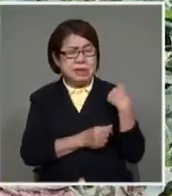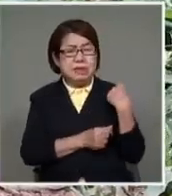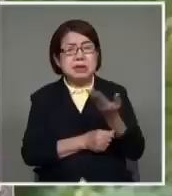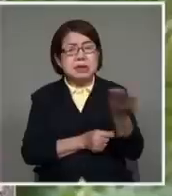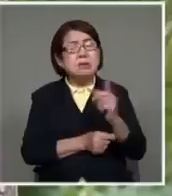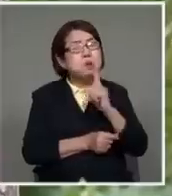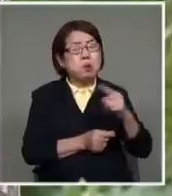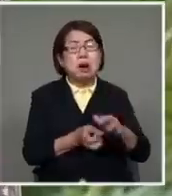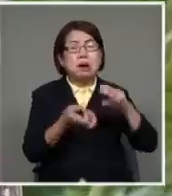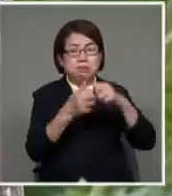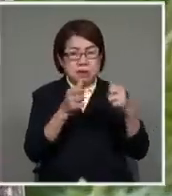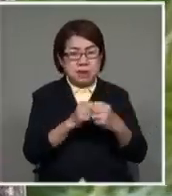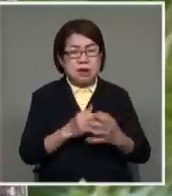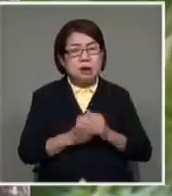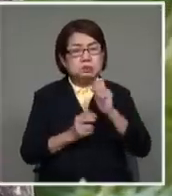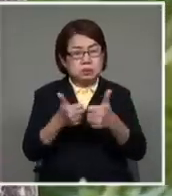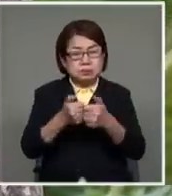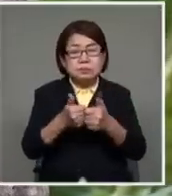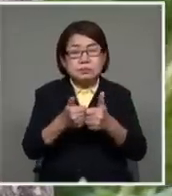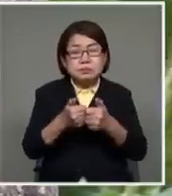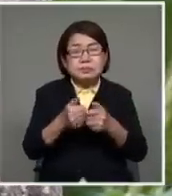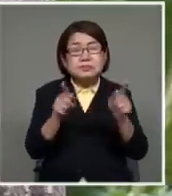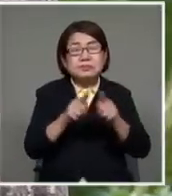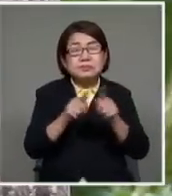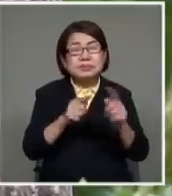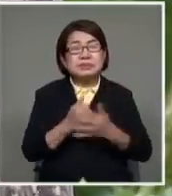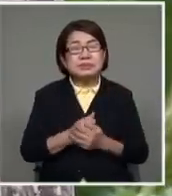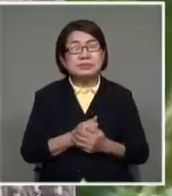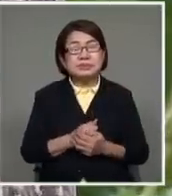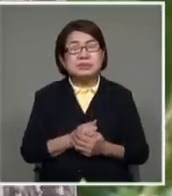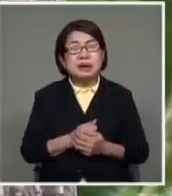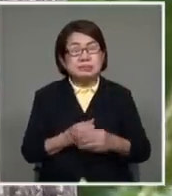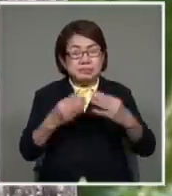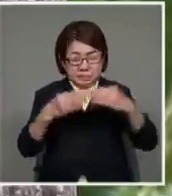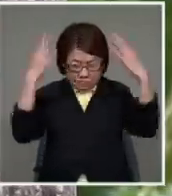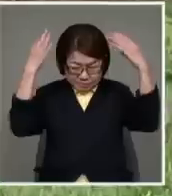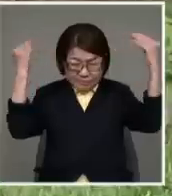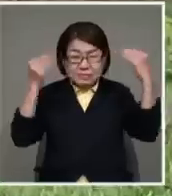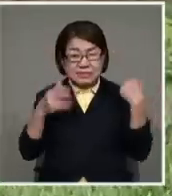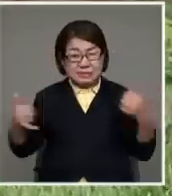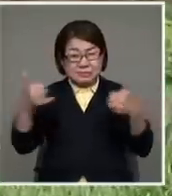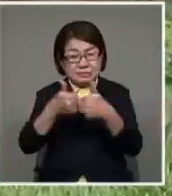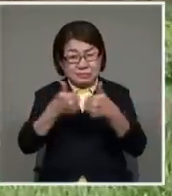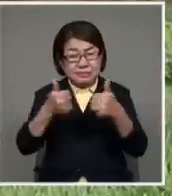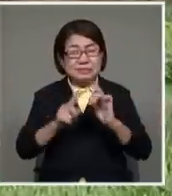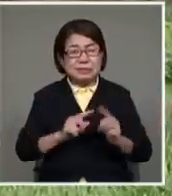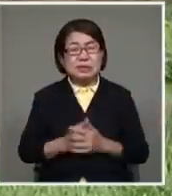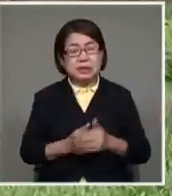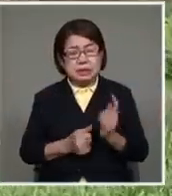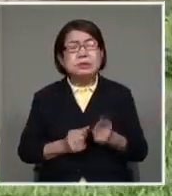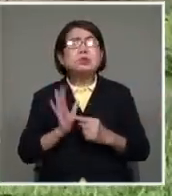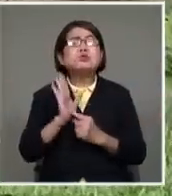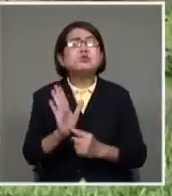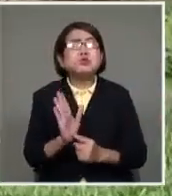างหนักมาจากการแบนเกมโปเกมอนที่เป็นเกมต่อสู้กันระหว่างมอนสเตอร์ทั้งที่สัตว์เหล่านั้นเนี่ยเป็นสัตว์สมมุติเป็น